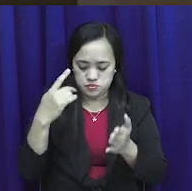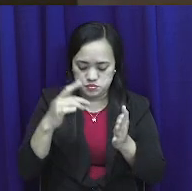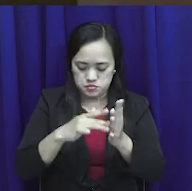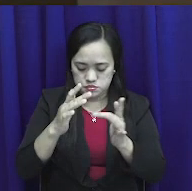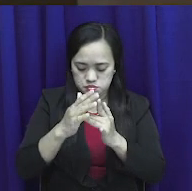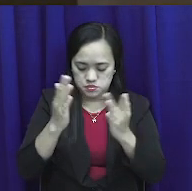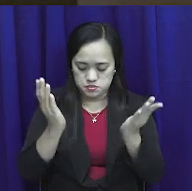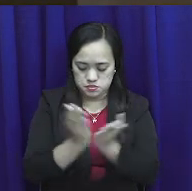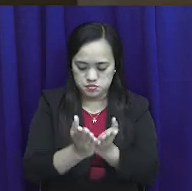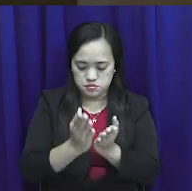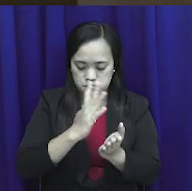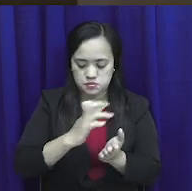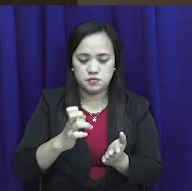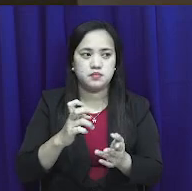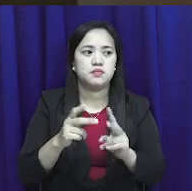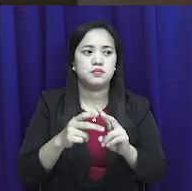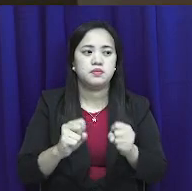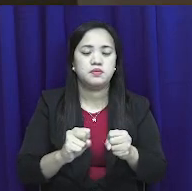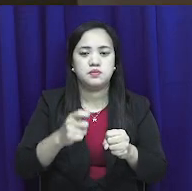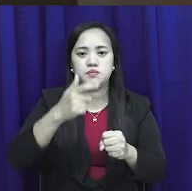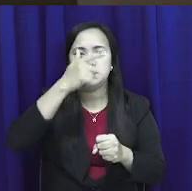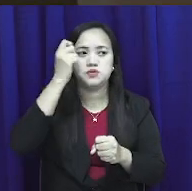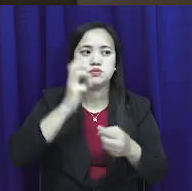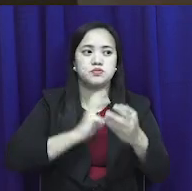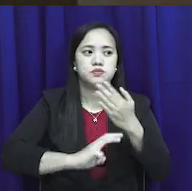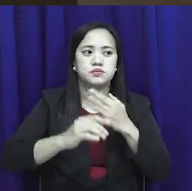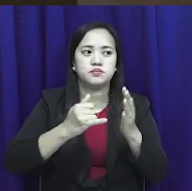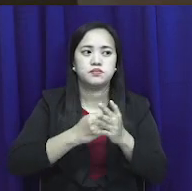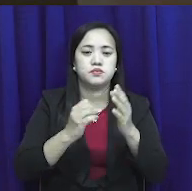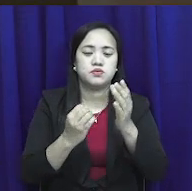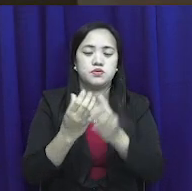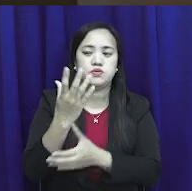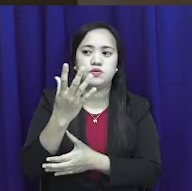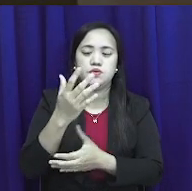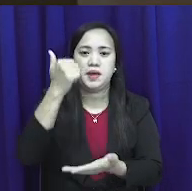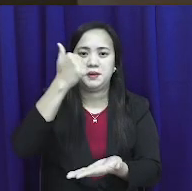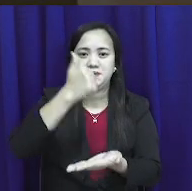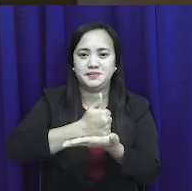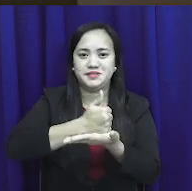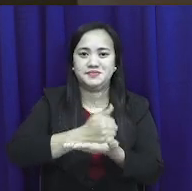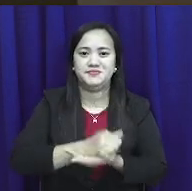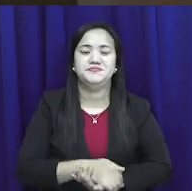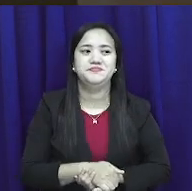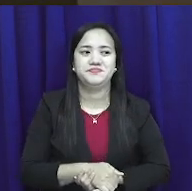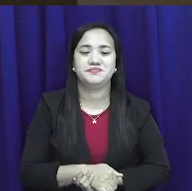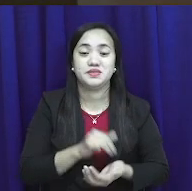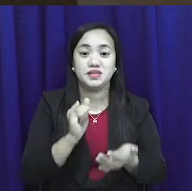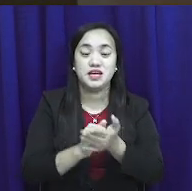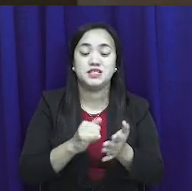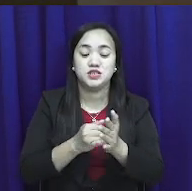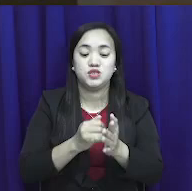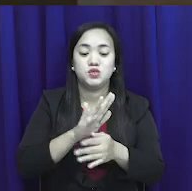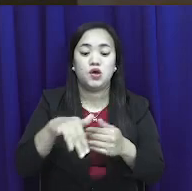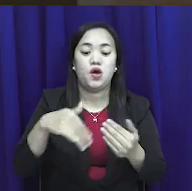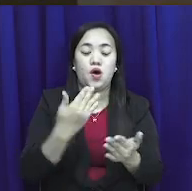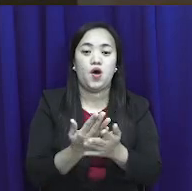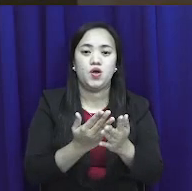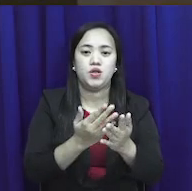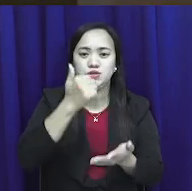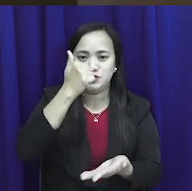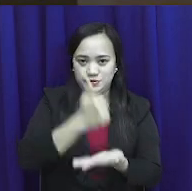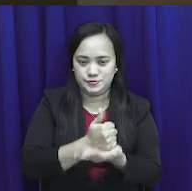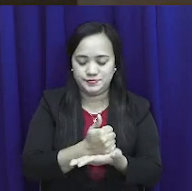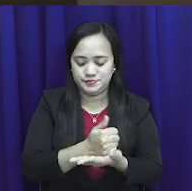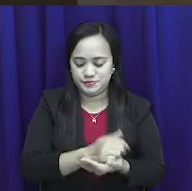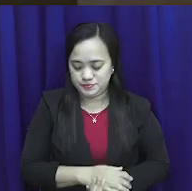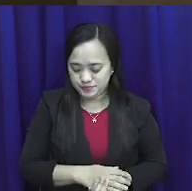oras at nakakaadik kasi habang sinusulat ko ay nag grow po ako Amen Totoo po yan Totoo po yan amen amen